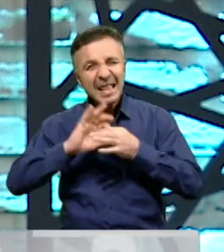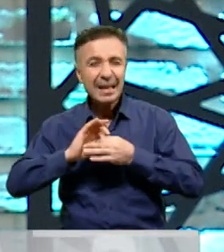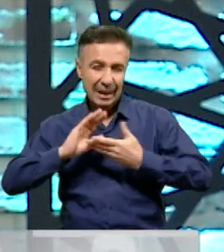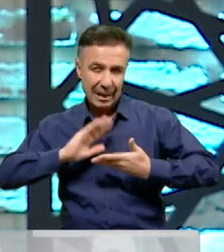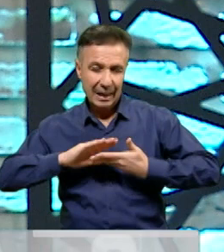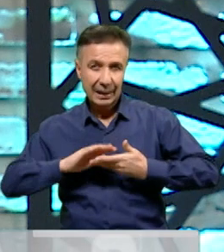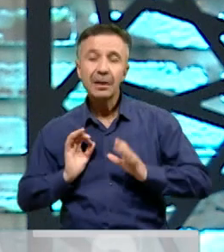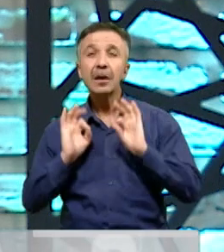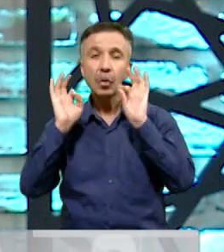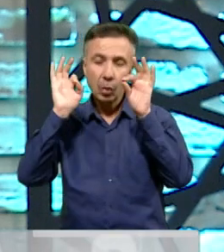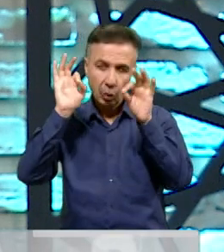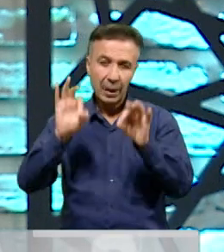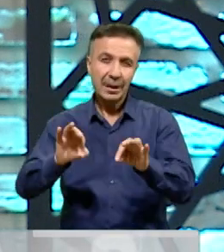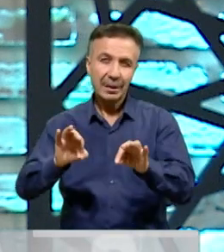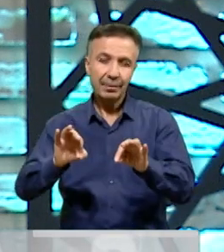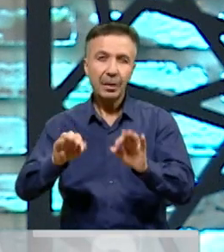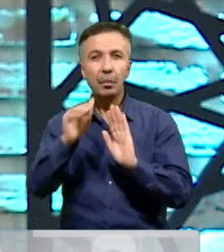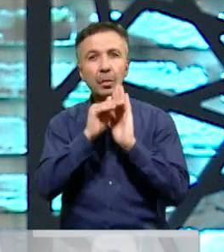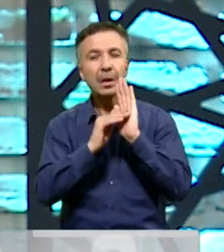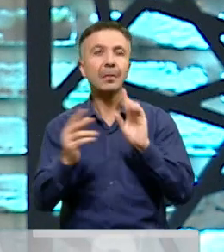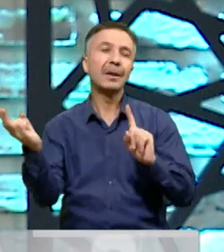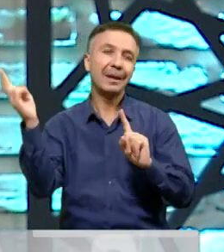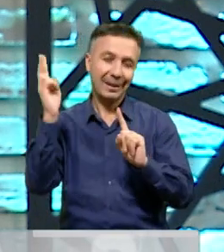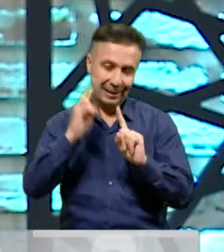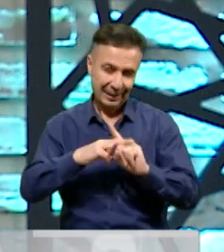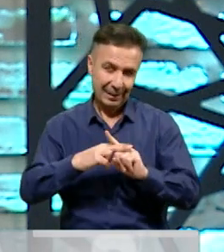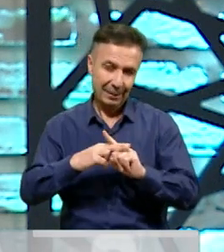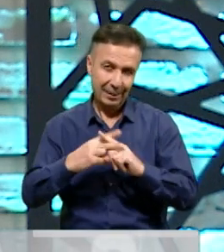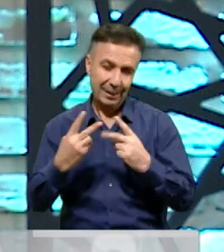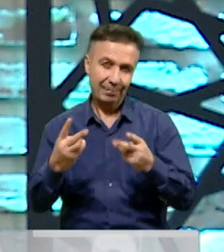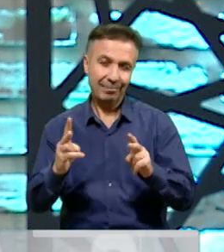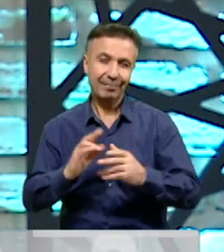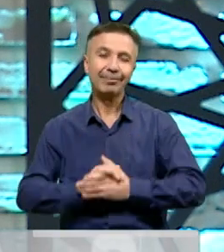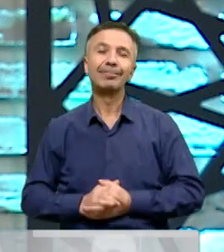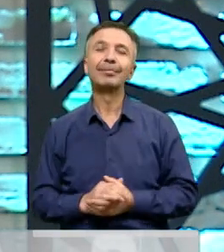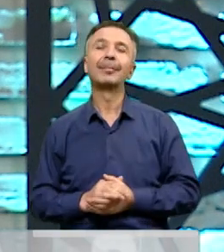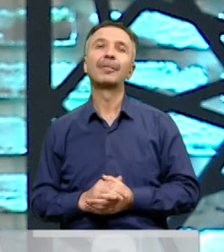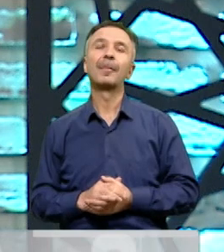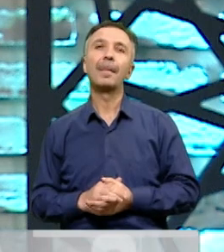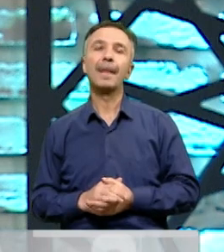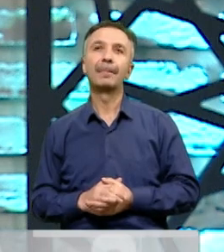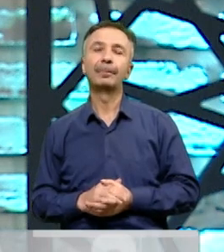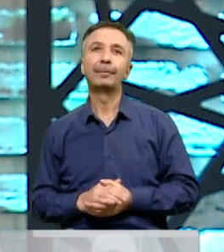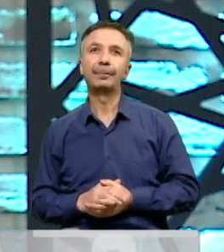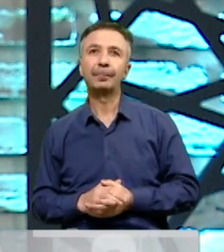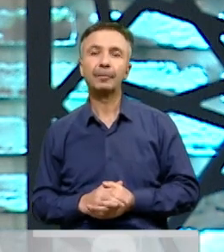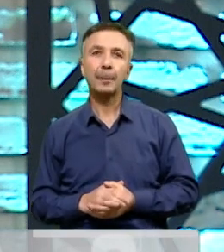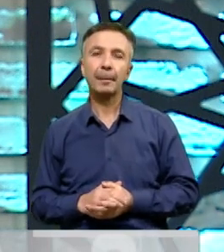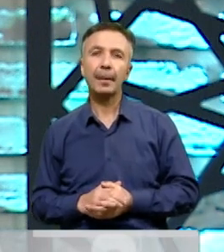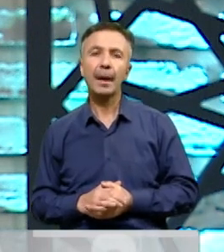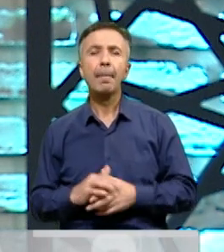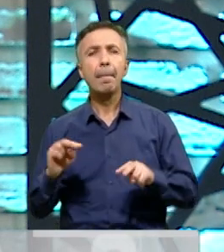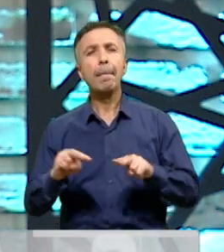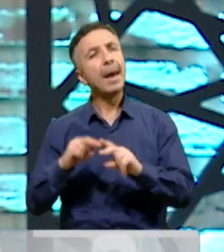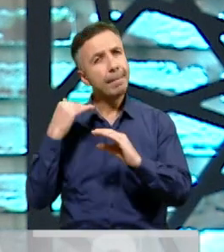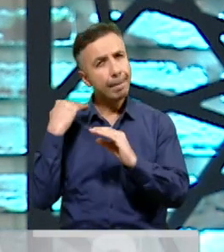294-4-294 nolu telefon numarasını tuşlayarak canlı yayında telefon bağlantısı üzerinden sorularını hocamızla paylaşabilir. Mail